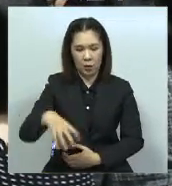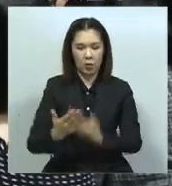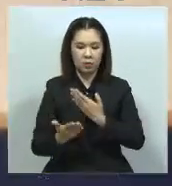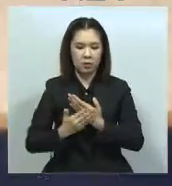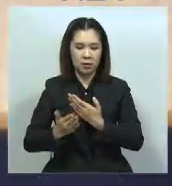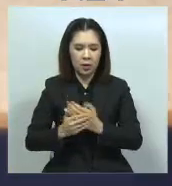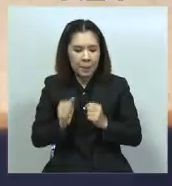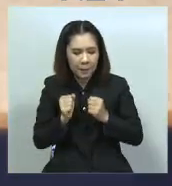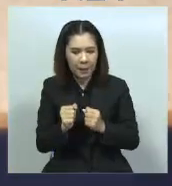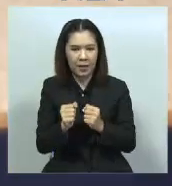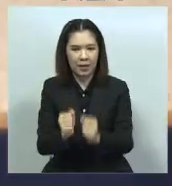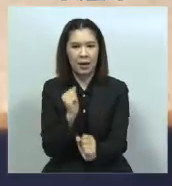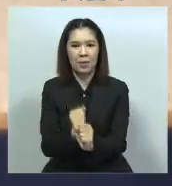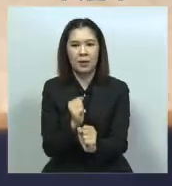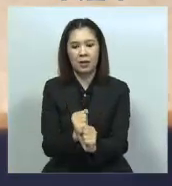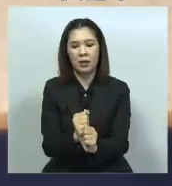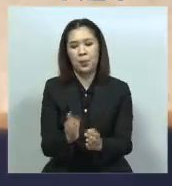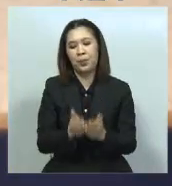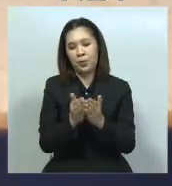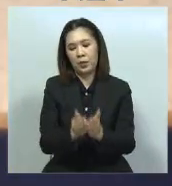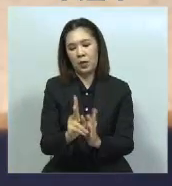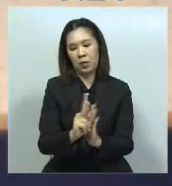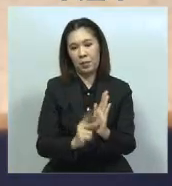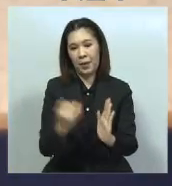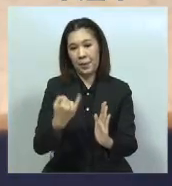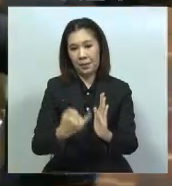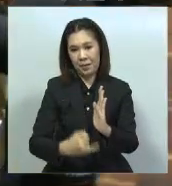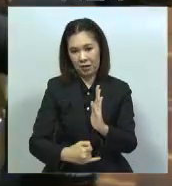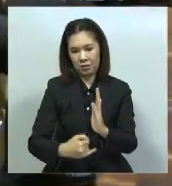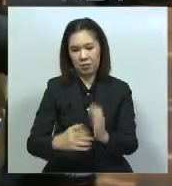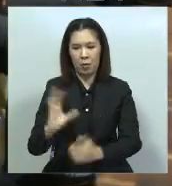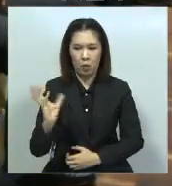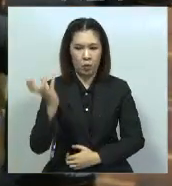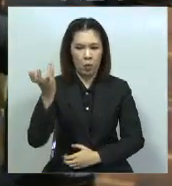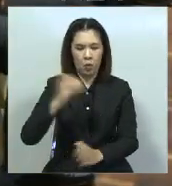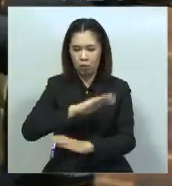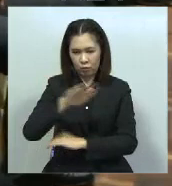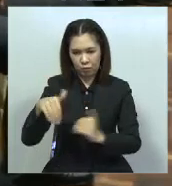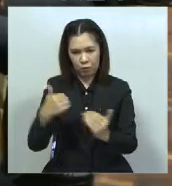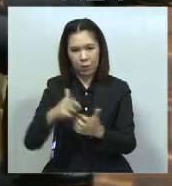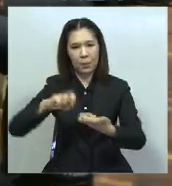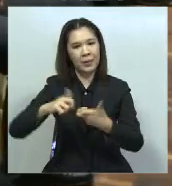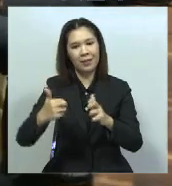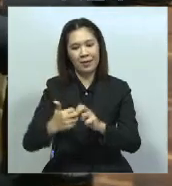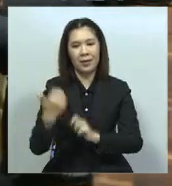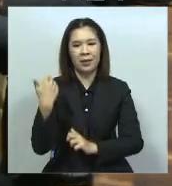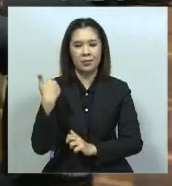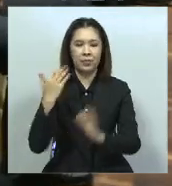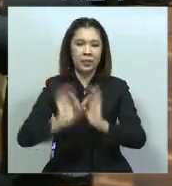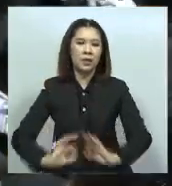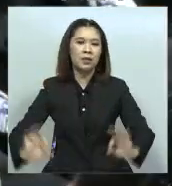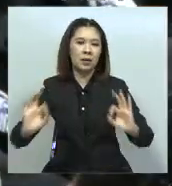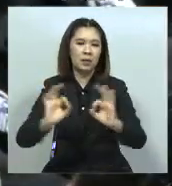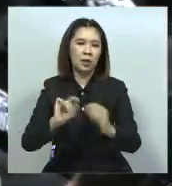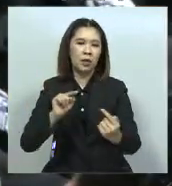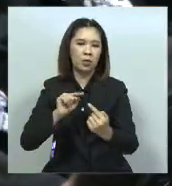การต่อสู้กับการทำประมงผิดกฎหมายที่เกิดขึ้นทั่วโลกการจัดงานในปีนี้ของไทยนะครับถือว่าเป็นครั้งสำคัญมากนะครับหลังจากช่